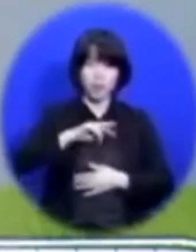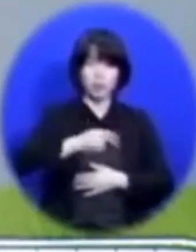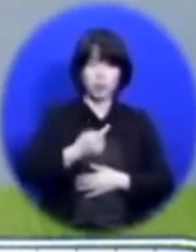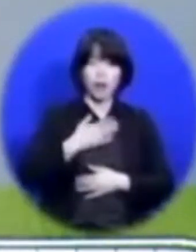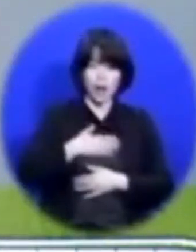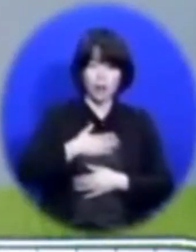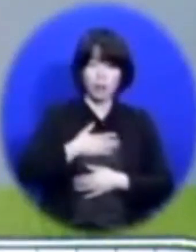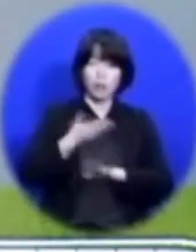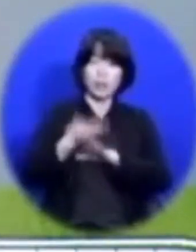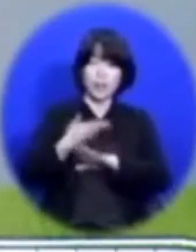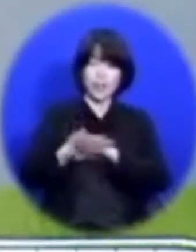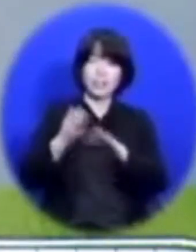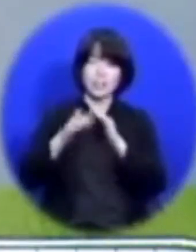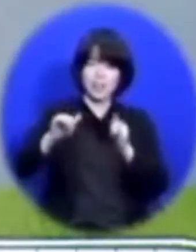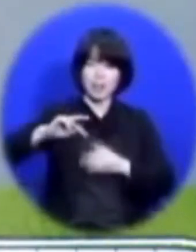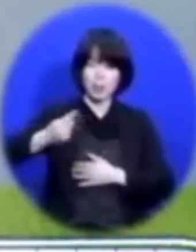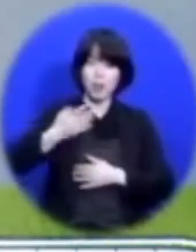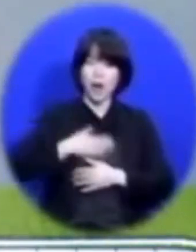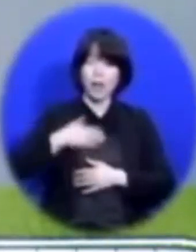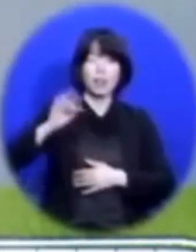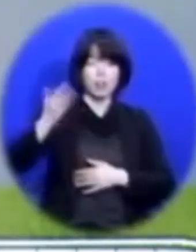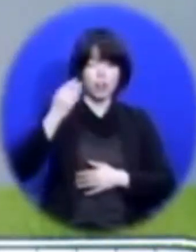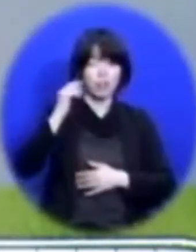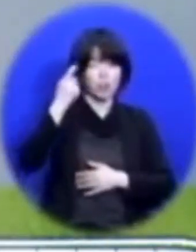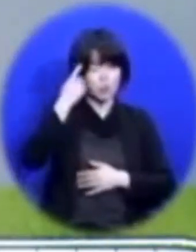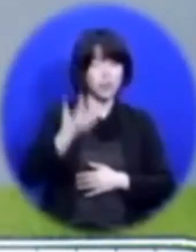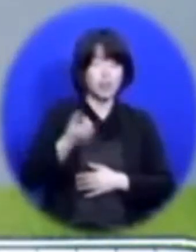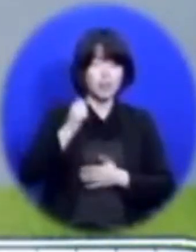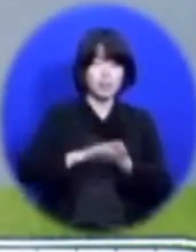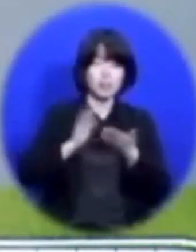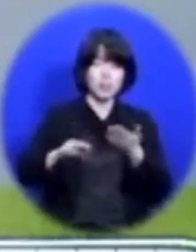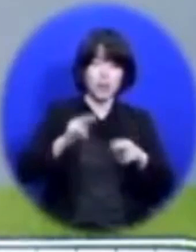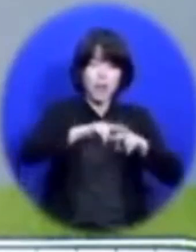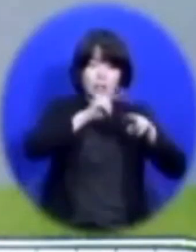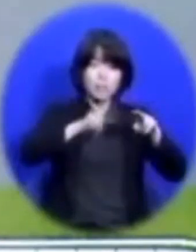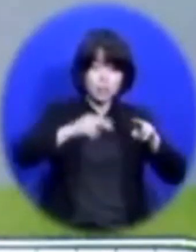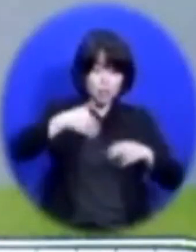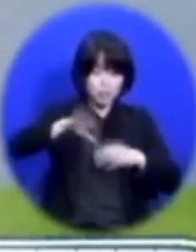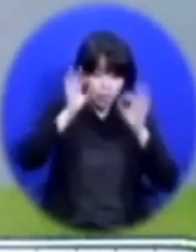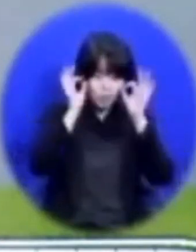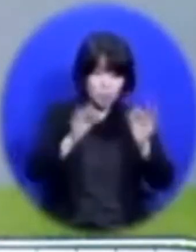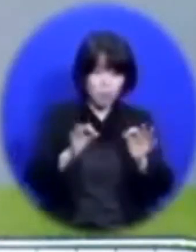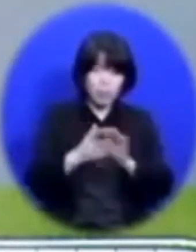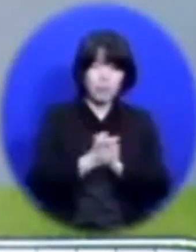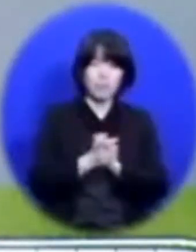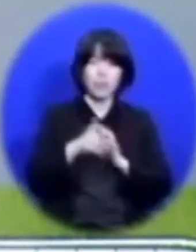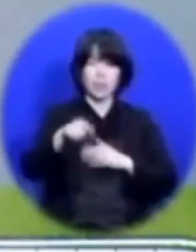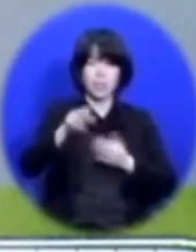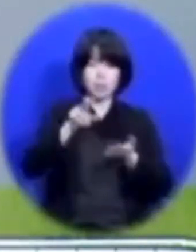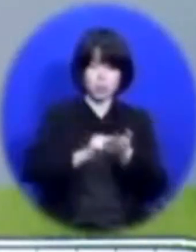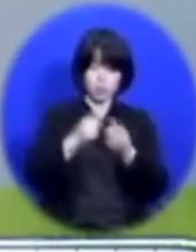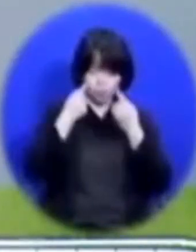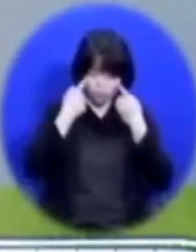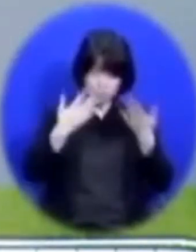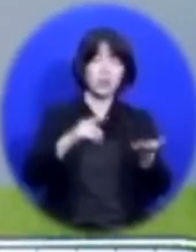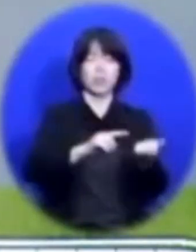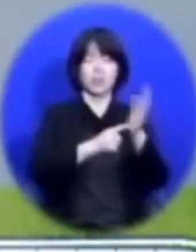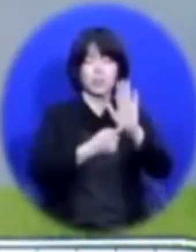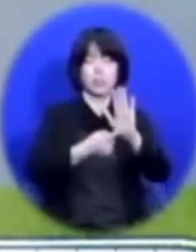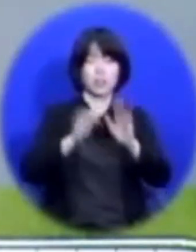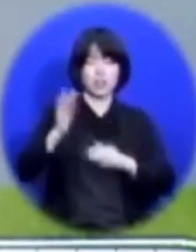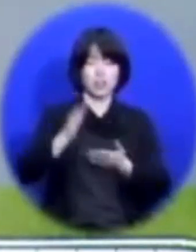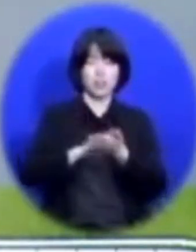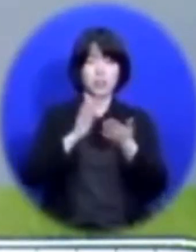동행하는삶을살았는지알게될것이라고믿습니다 .이문제는 제가